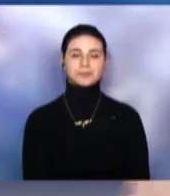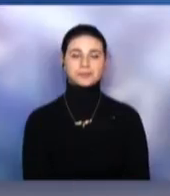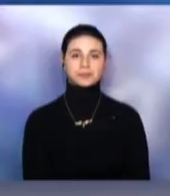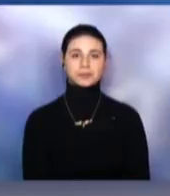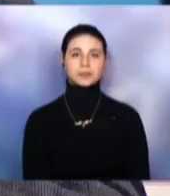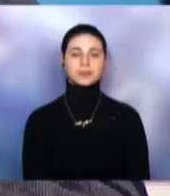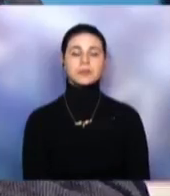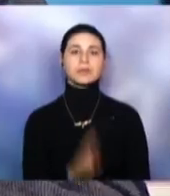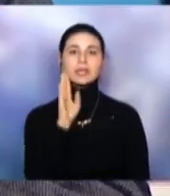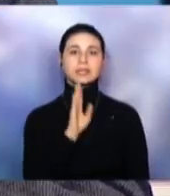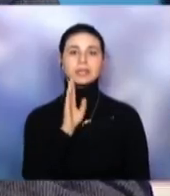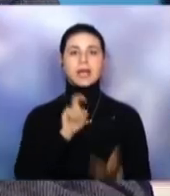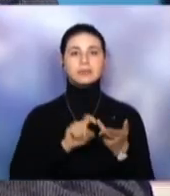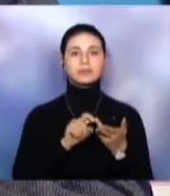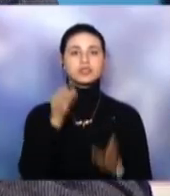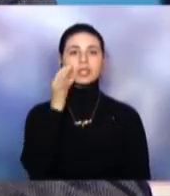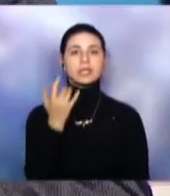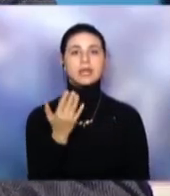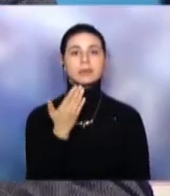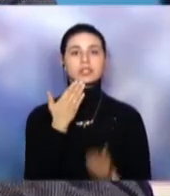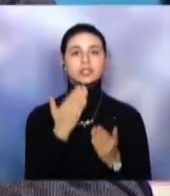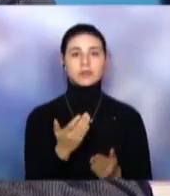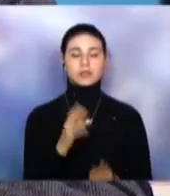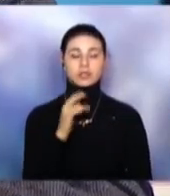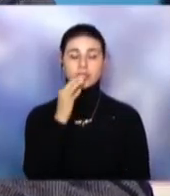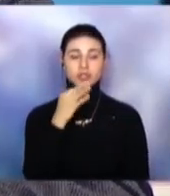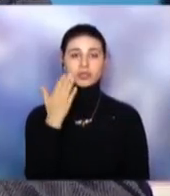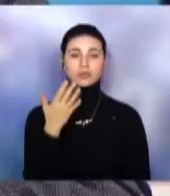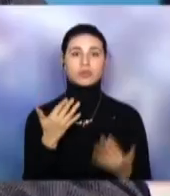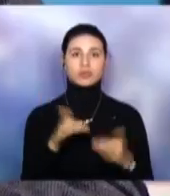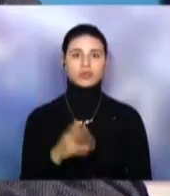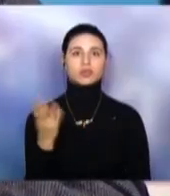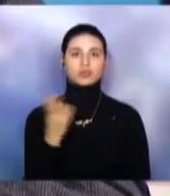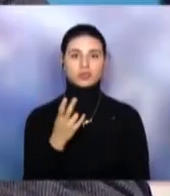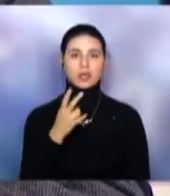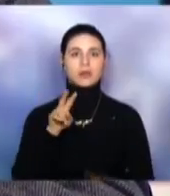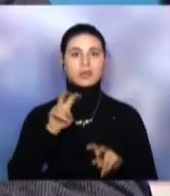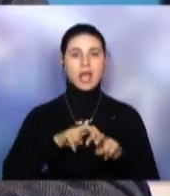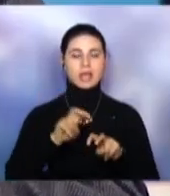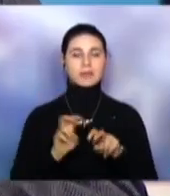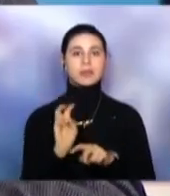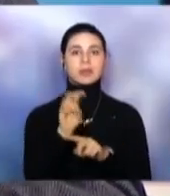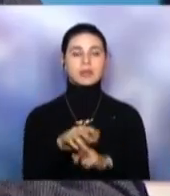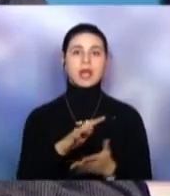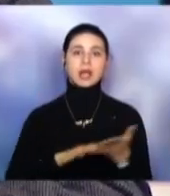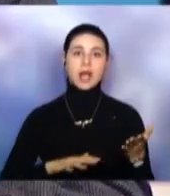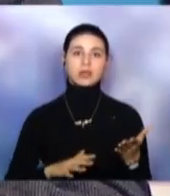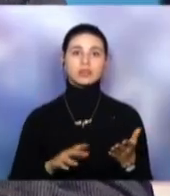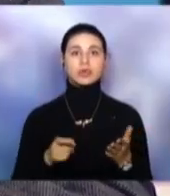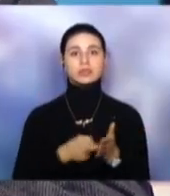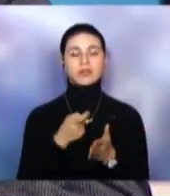უზმოზე გლუკოზის კონტროლს და მხოლოდ ამის შემდგომ უკვე უნდა გაერკვეს სპეციალისტი, გააგრძელოს კვლევა